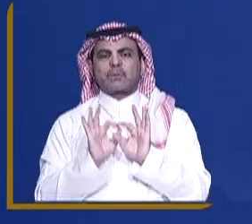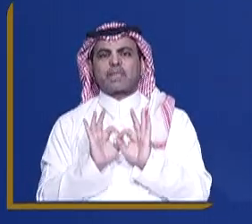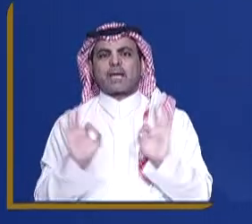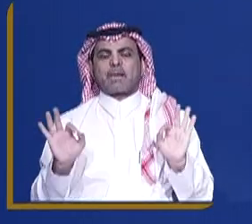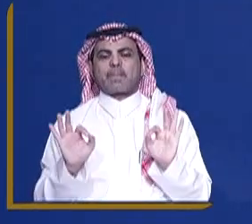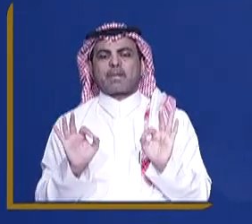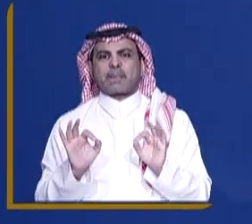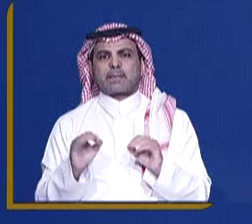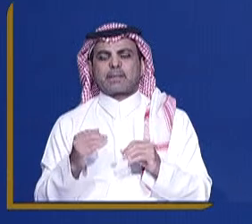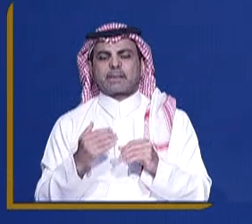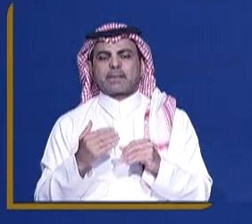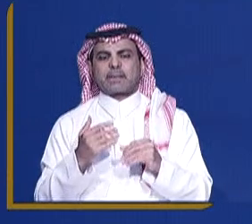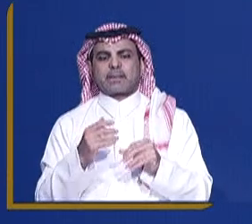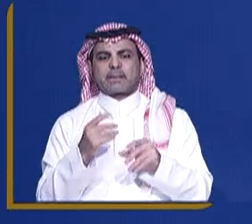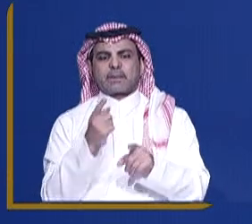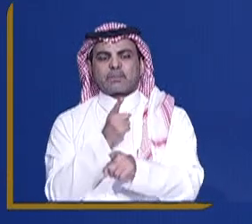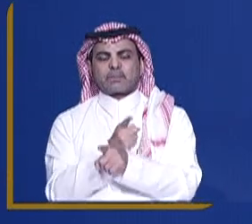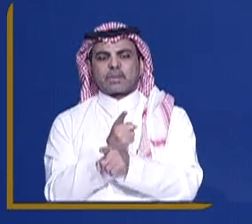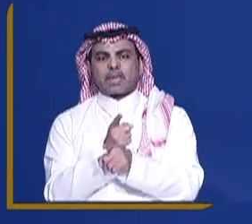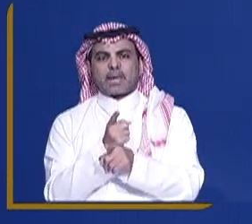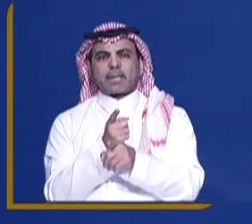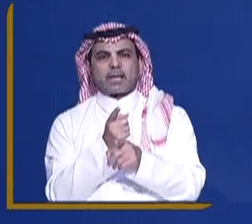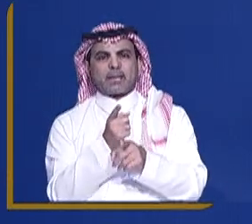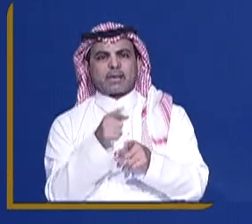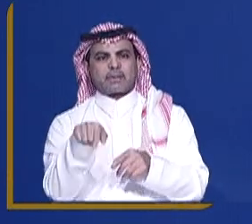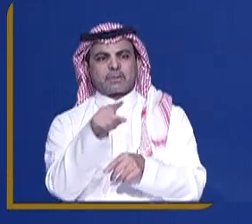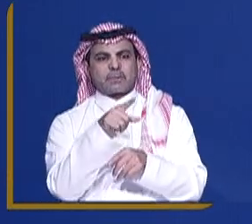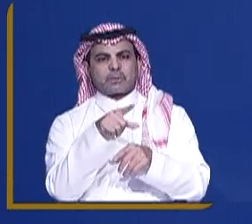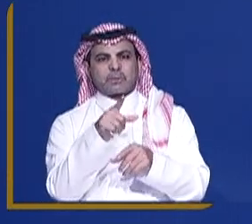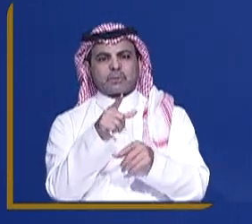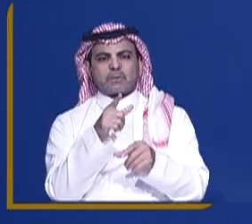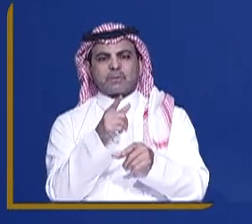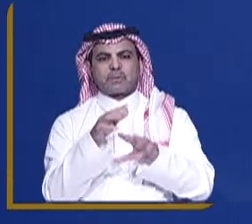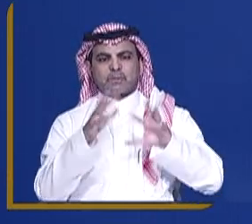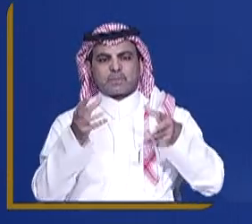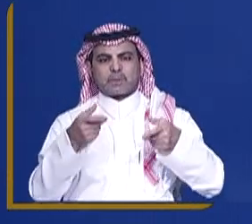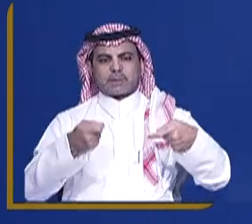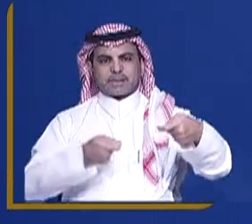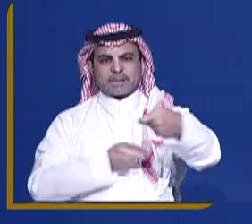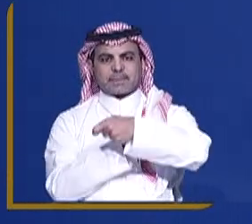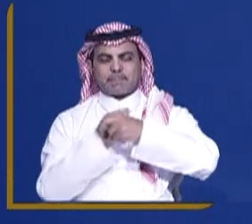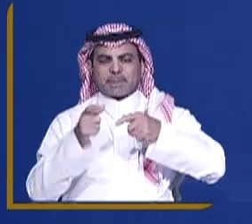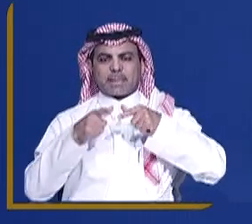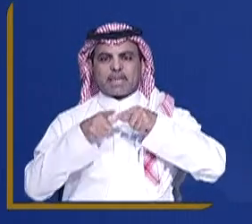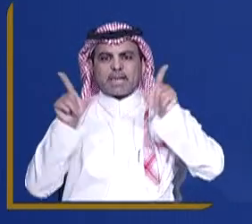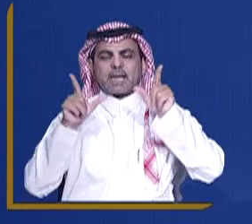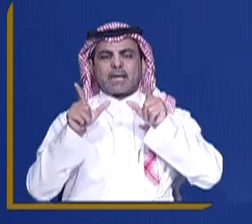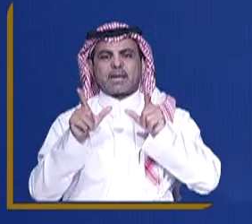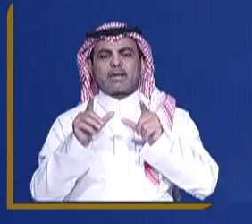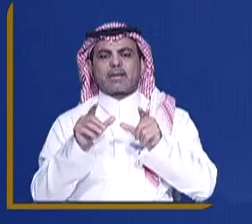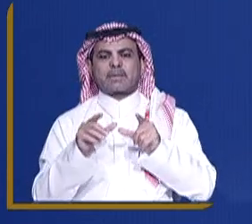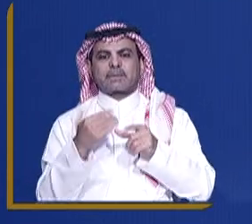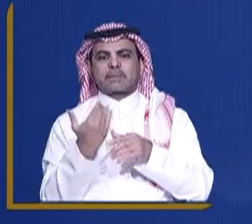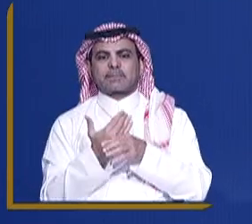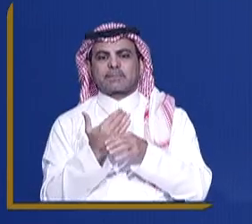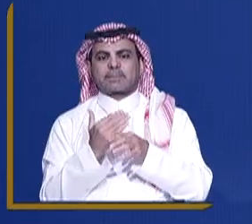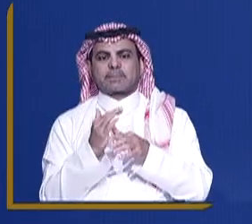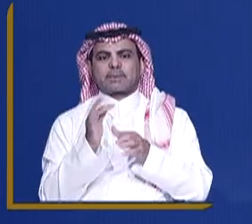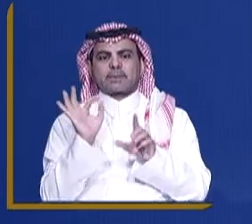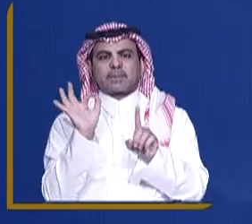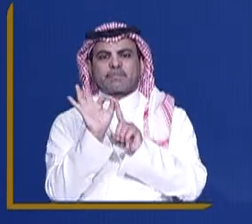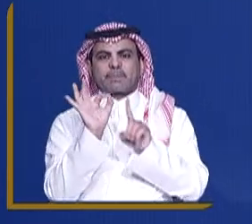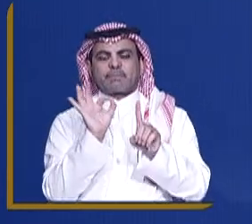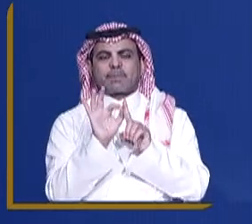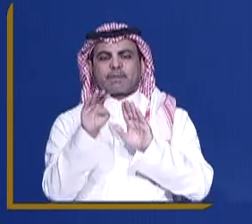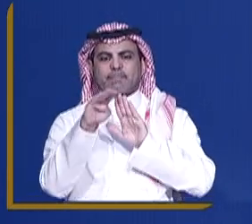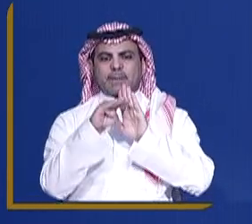ما بين منسوبي الوزارة. وقريبا بمشيئة الله سوف يتم يعني الإعلان عن تحديد منتجاته